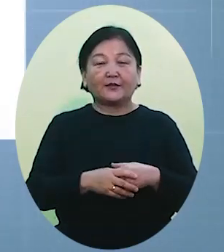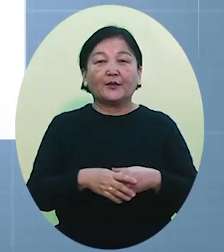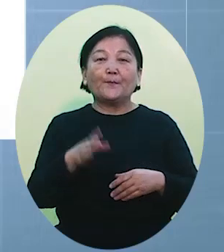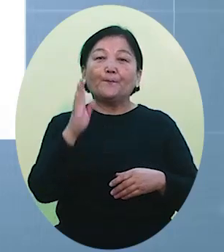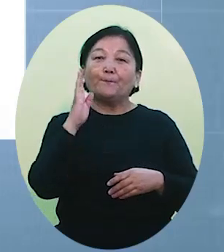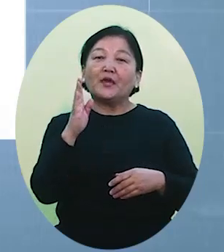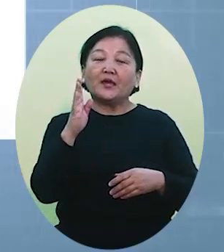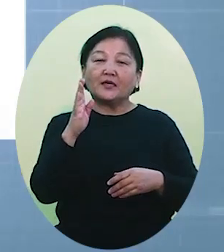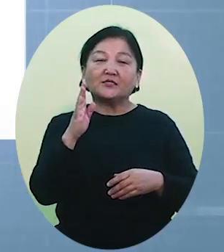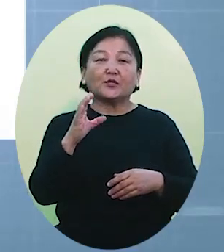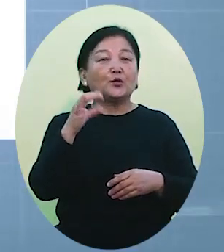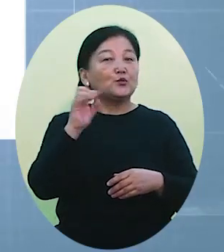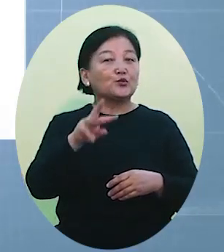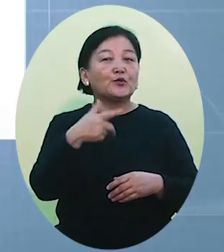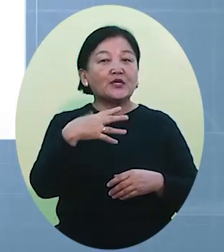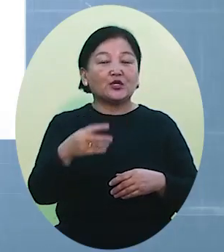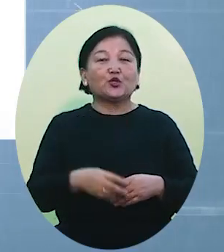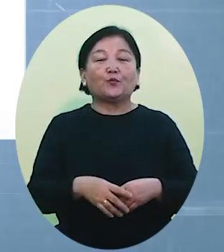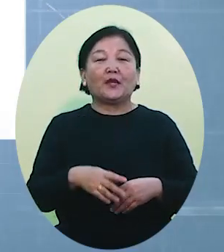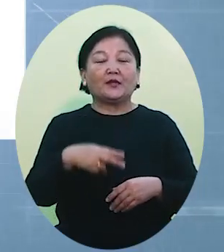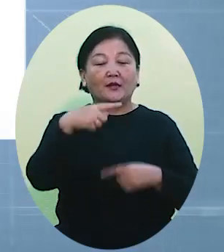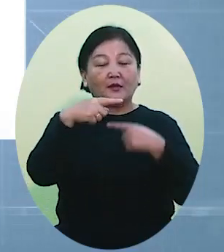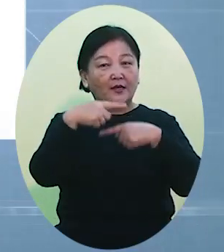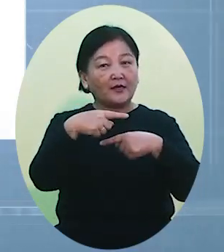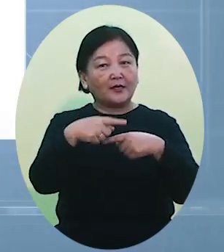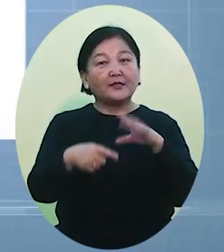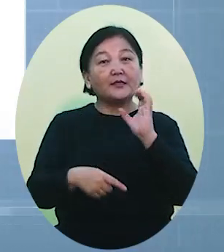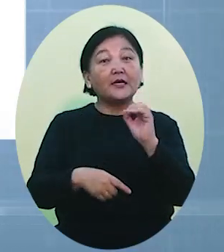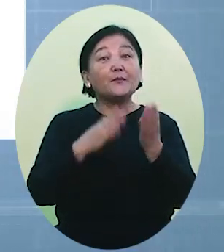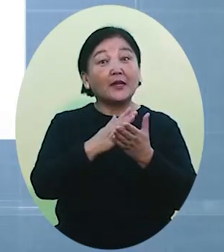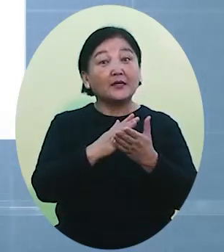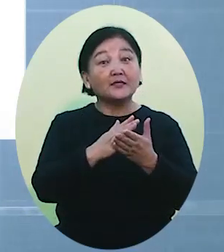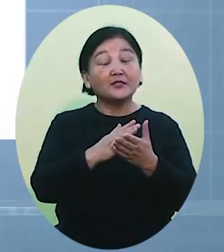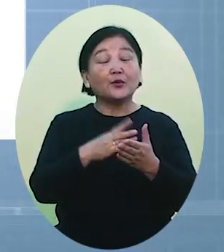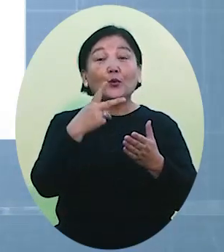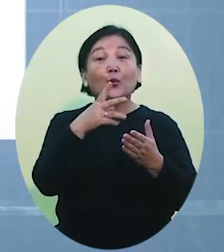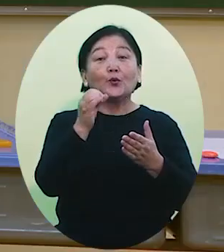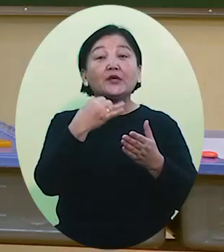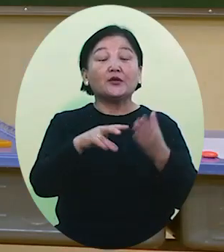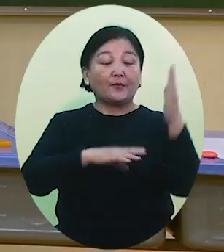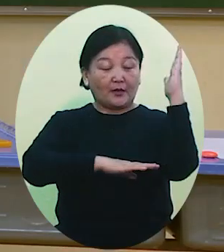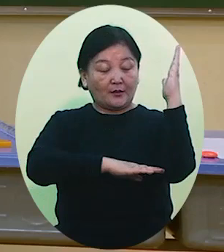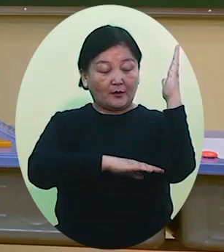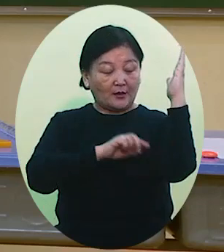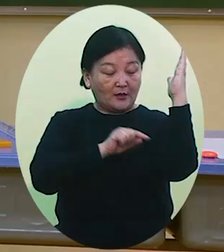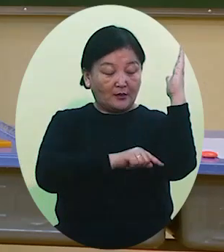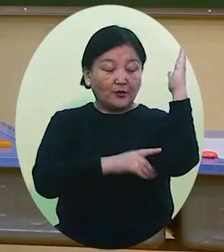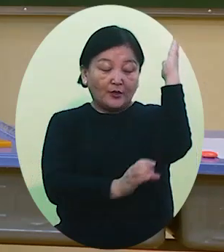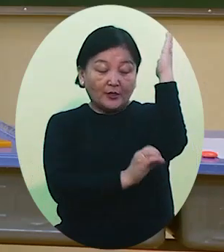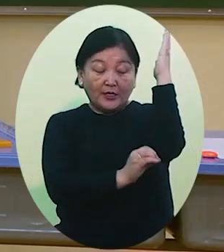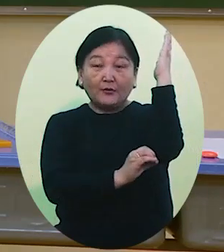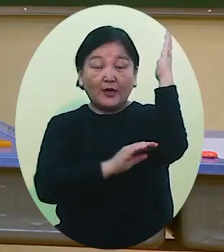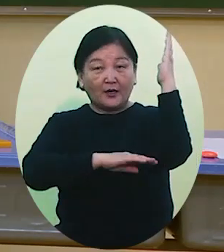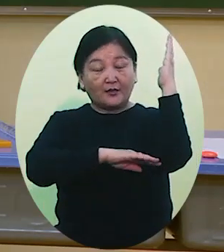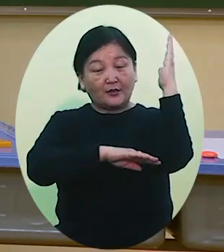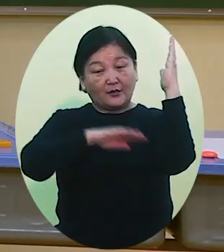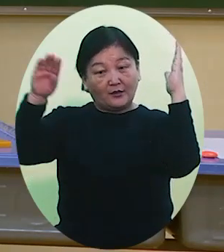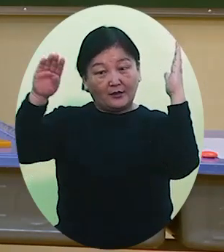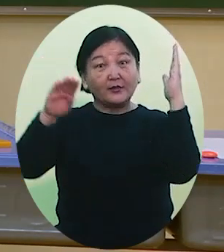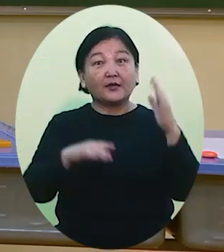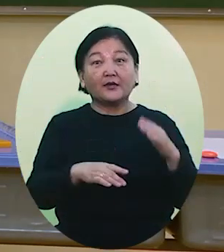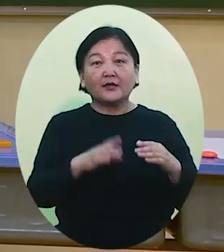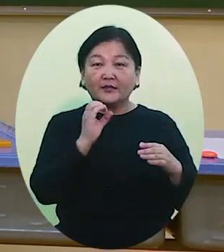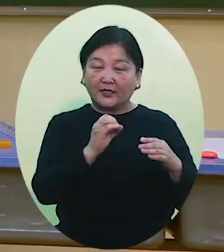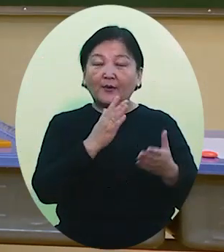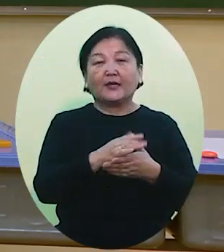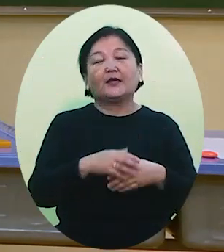графикийг тэмдэглэе. Өмнө бид нар 6 дугаар ангид байхдаа функцийн графикийг координатын хавтгаар дээр тэмдэглэж байсан.